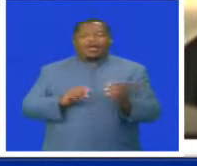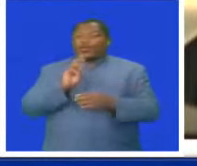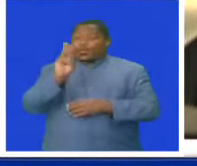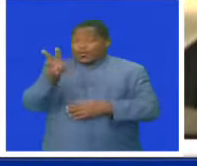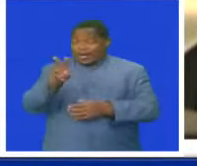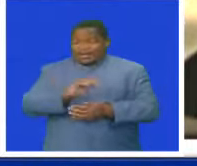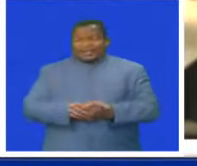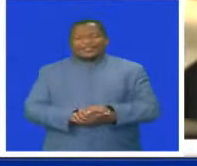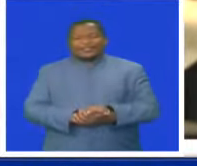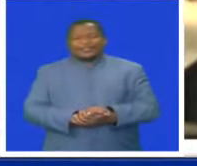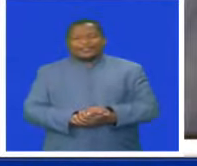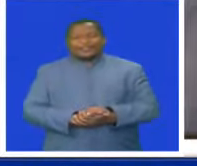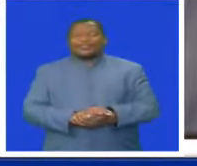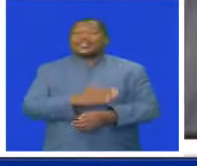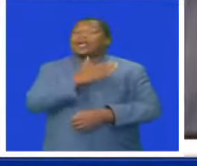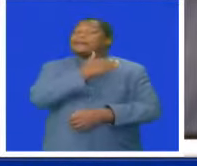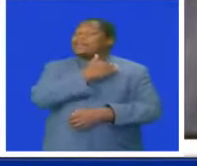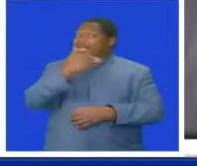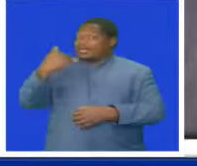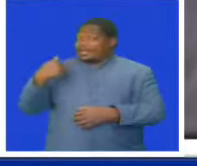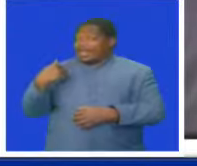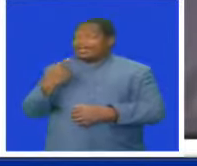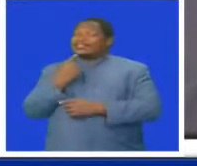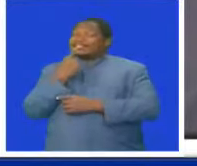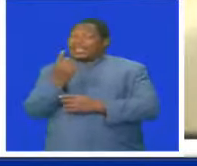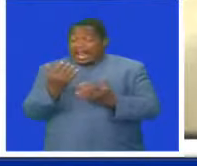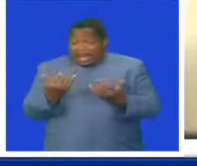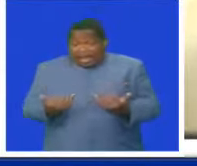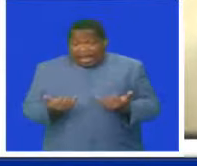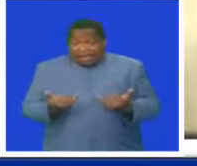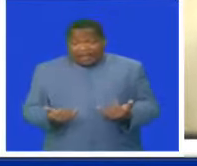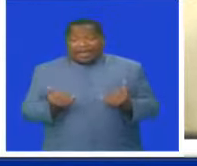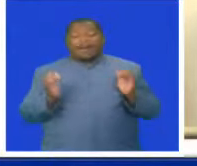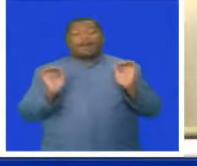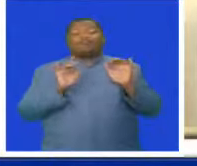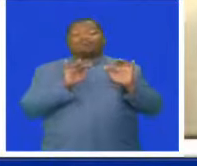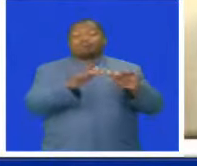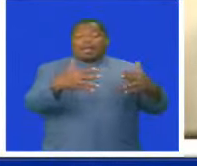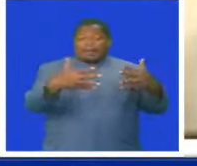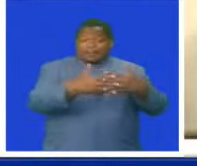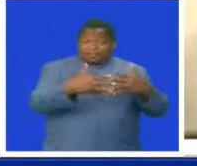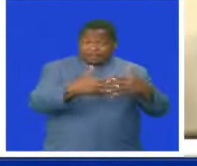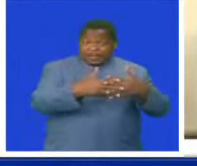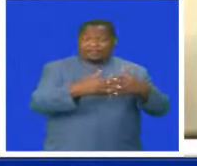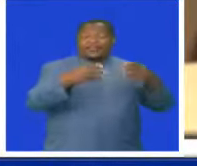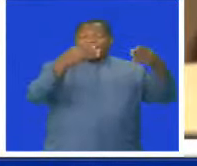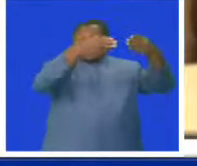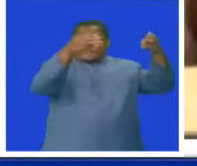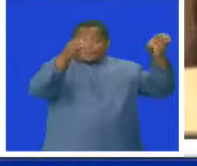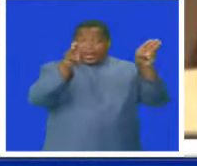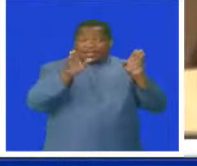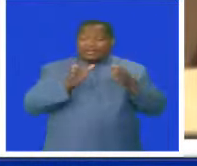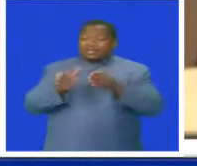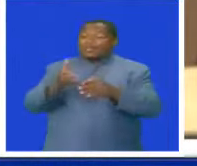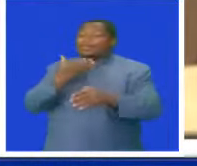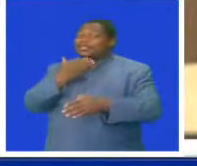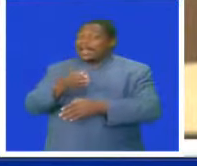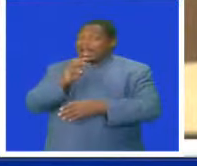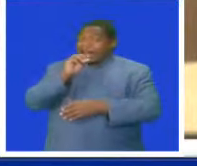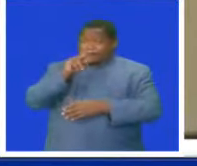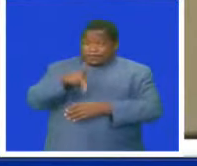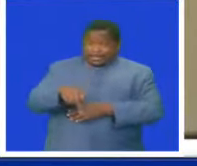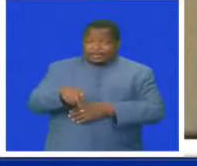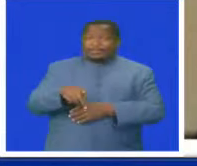ithi inhloso yokuhlangana netimbunga ukuthi niketa lwati ngetindzaba tekuba bete buve nelulungelo lomuntu